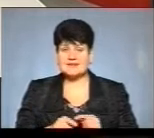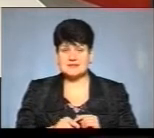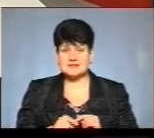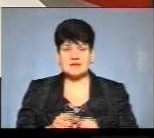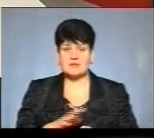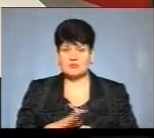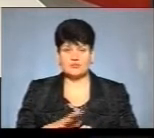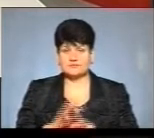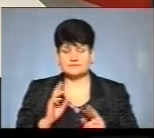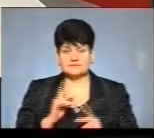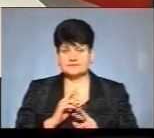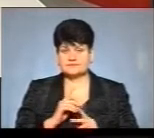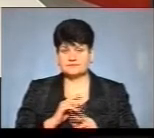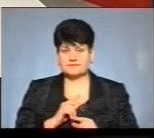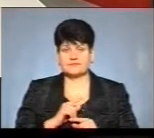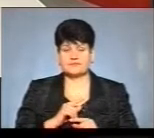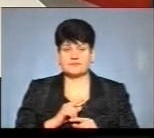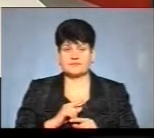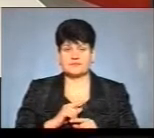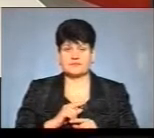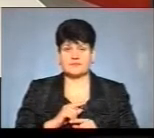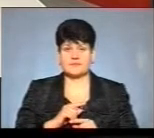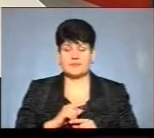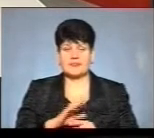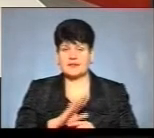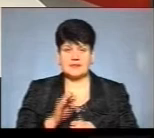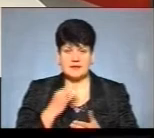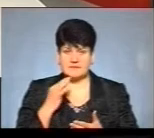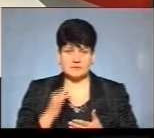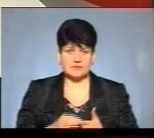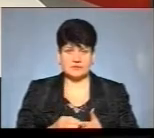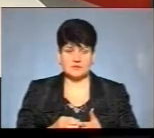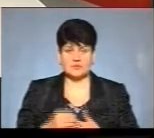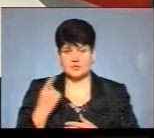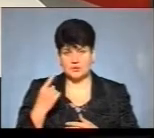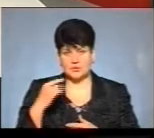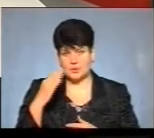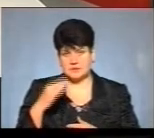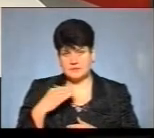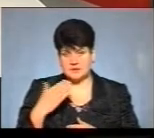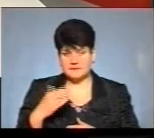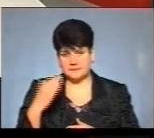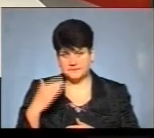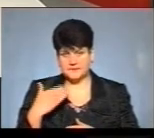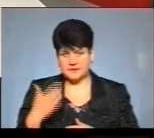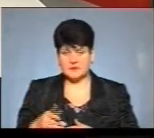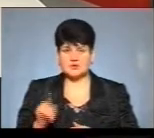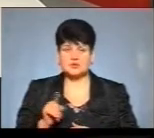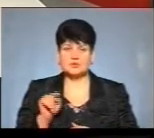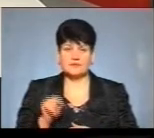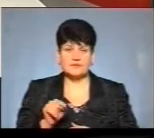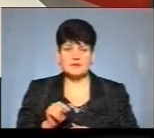була необережність, скоріш за все, і невідповідальність одного з батьків, тобто батька, що він